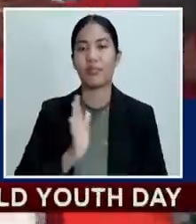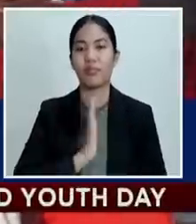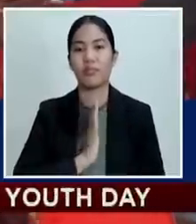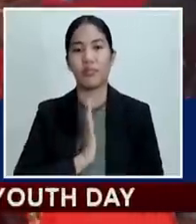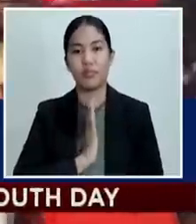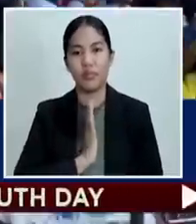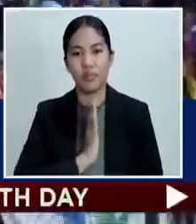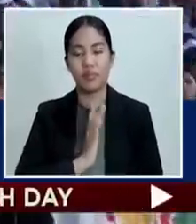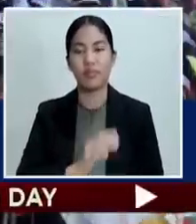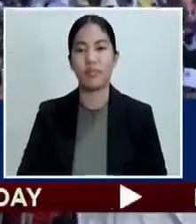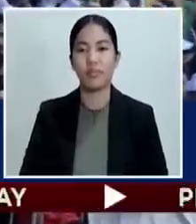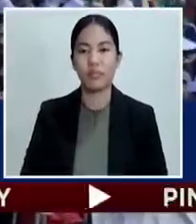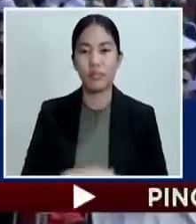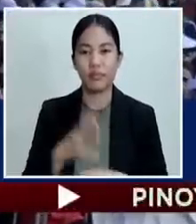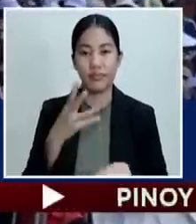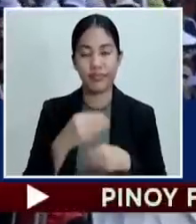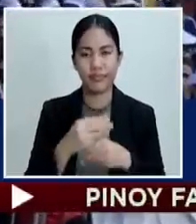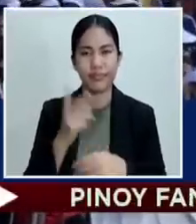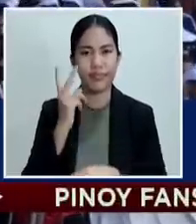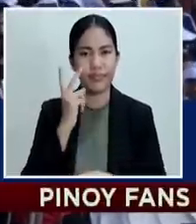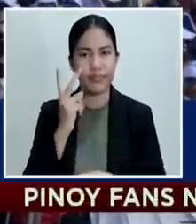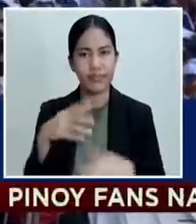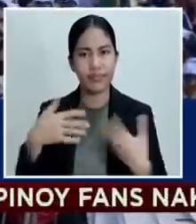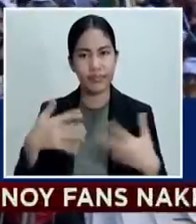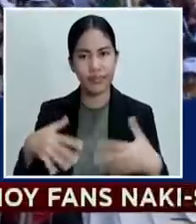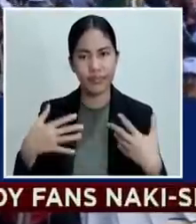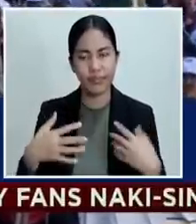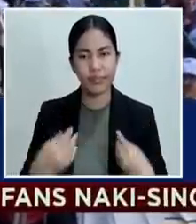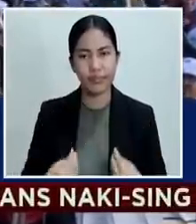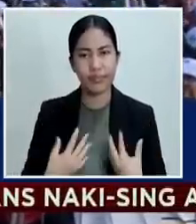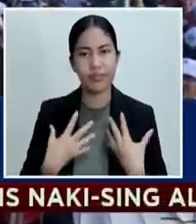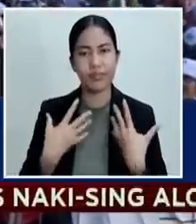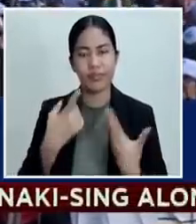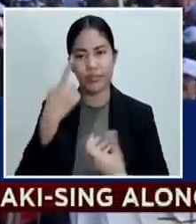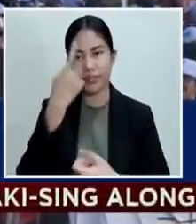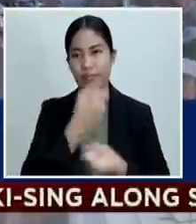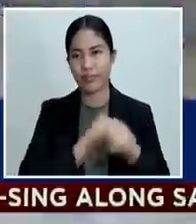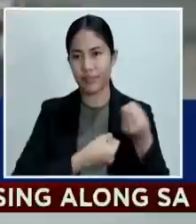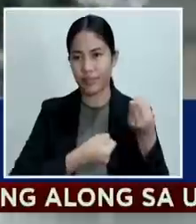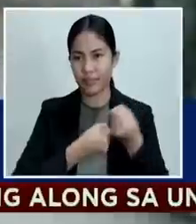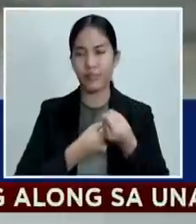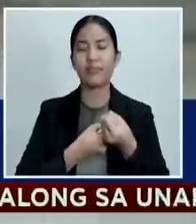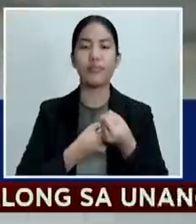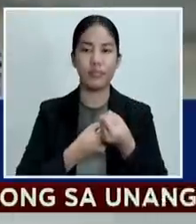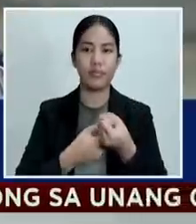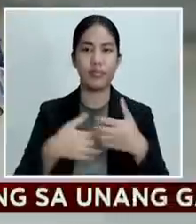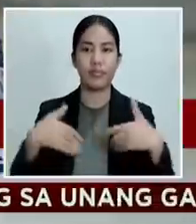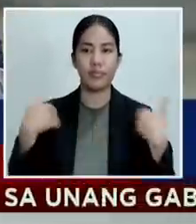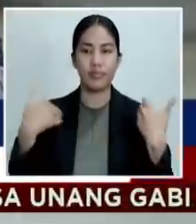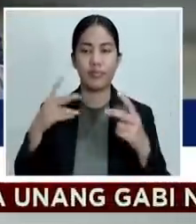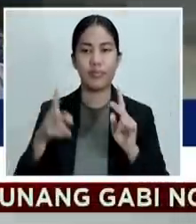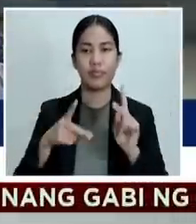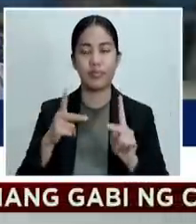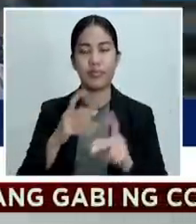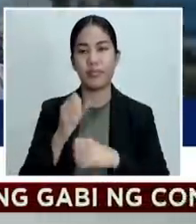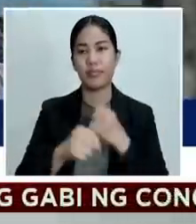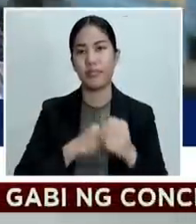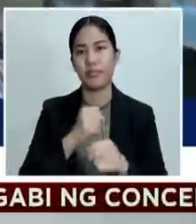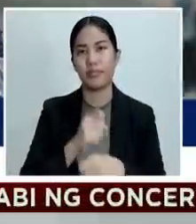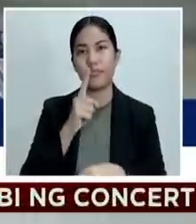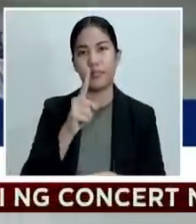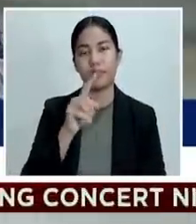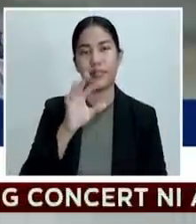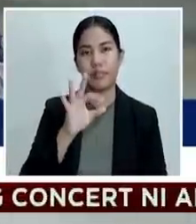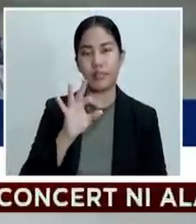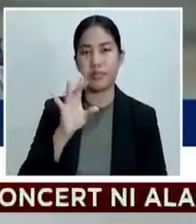Father Marty, kitang-kita kung gaano kabuhay ang pananampalataya ng kabataan. Taong 1986, unang ginanap ang